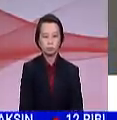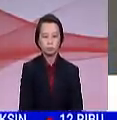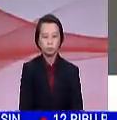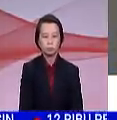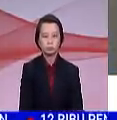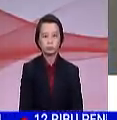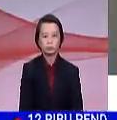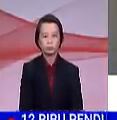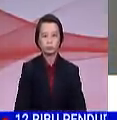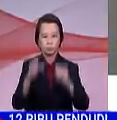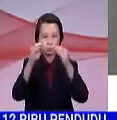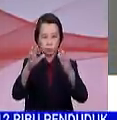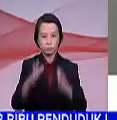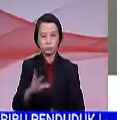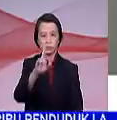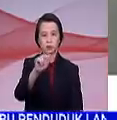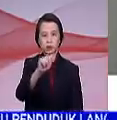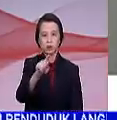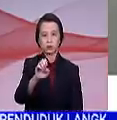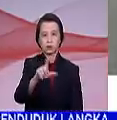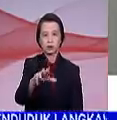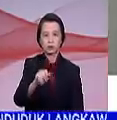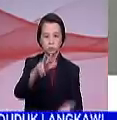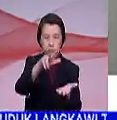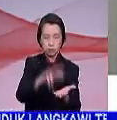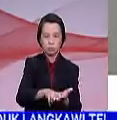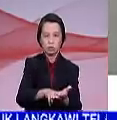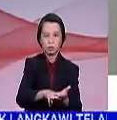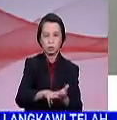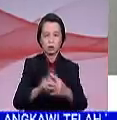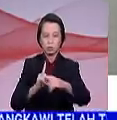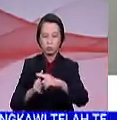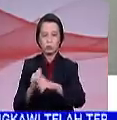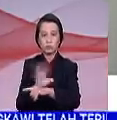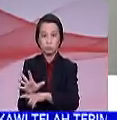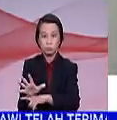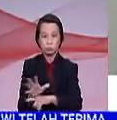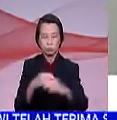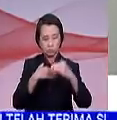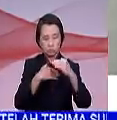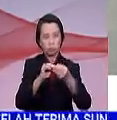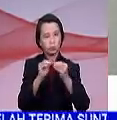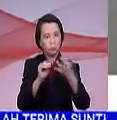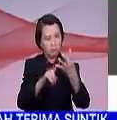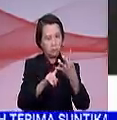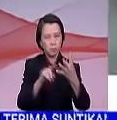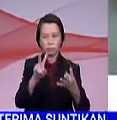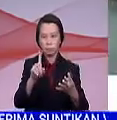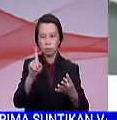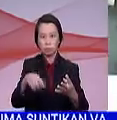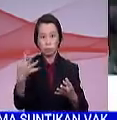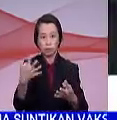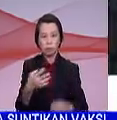Cikgu Razali, 50 tahun, disahkan positif tahap 4 pada 21 April. Selepas 2